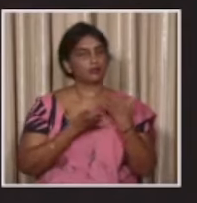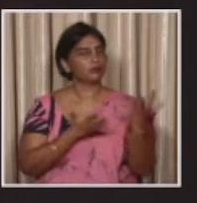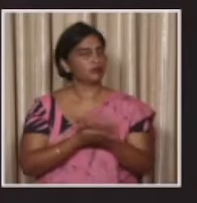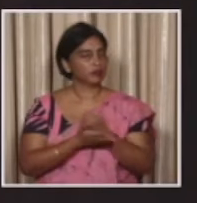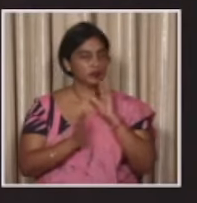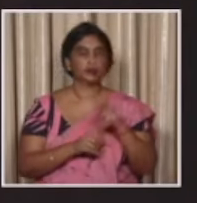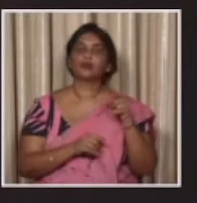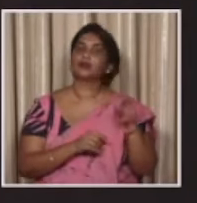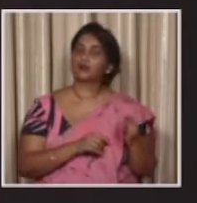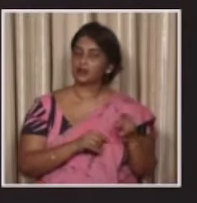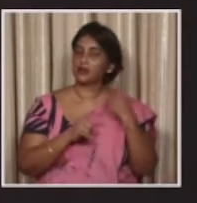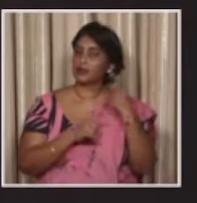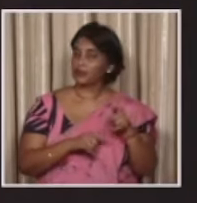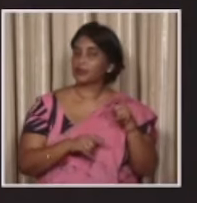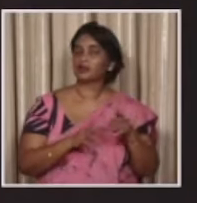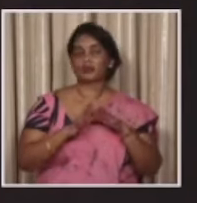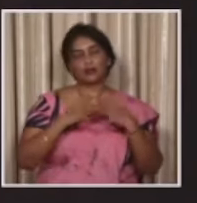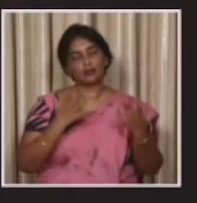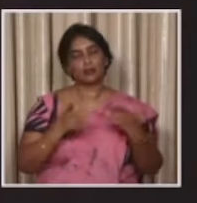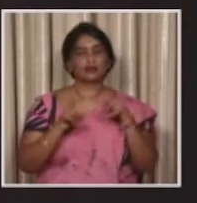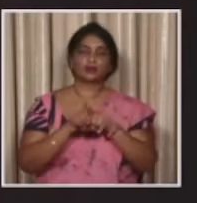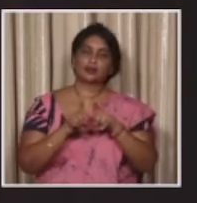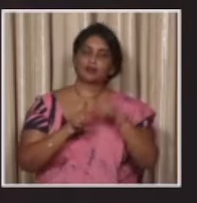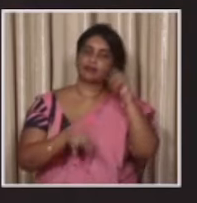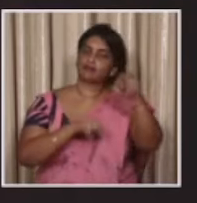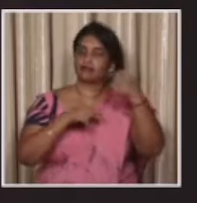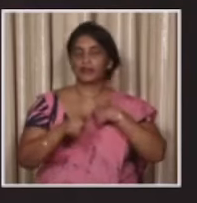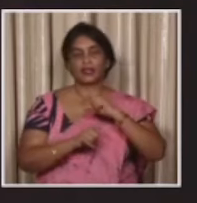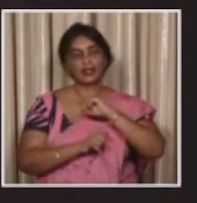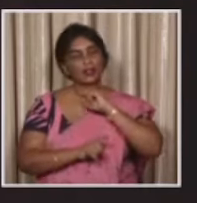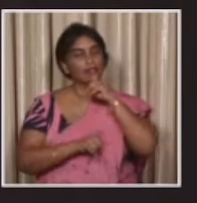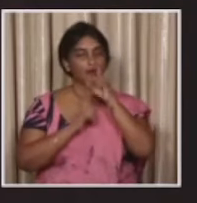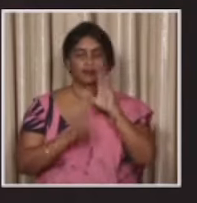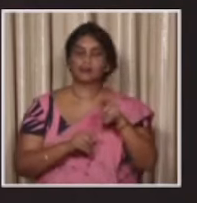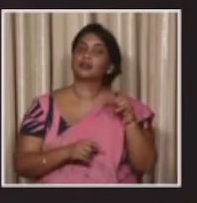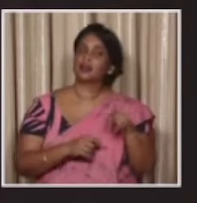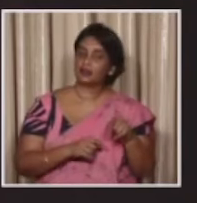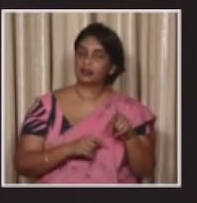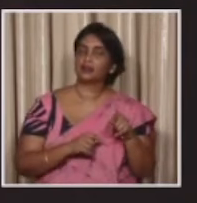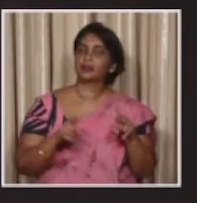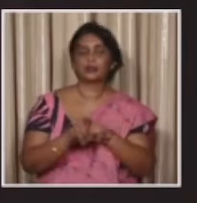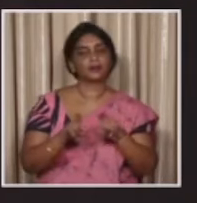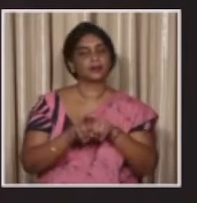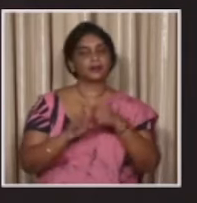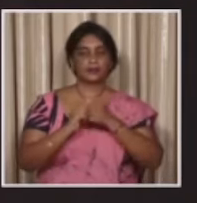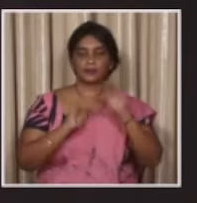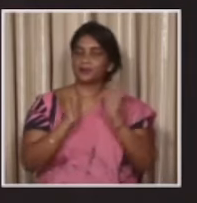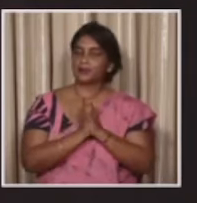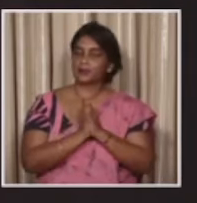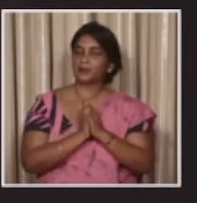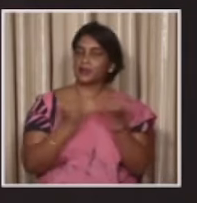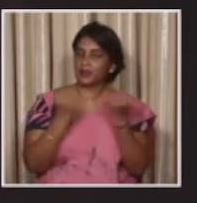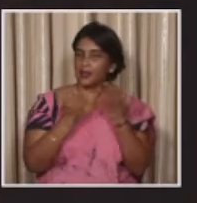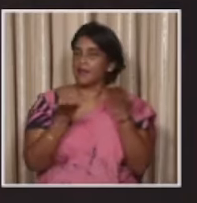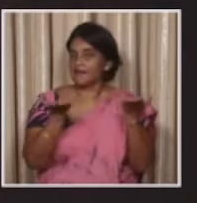කාබාසිනිය කරලා තියෙනවා. ඒක නිසා මේ කොයි අප්පු ආමිලාටත් කොයි පැත්තේ ඉඳන් කයිවාරු ගැහුවට හැම තැනම ඒ කිල්ලෝටවල